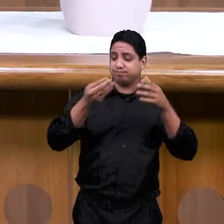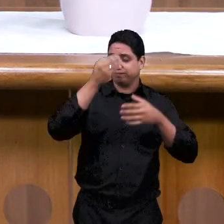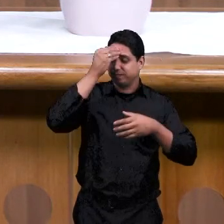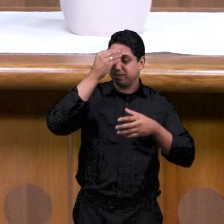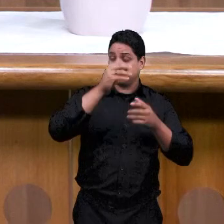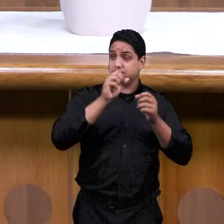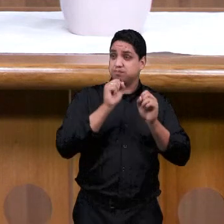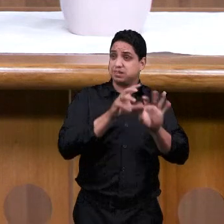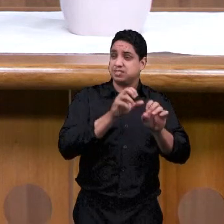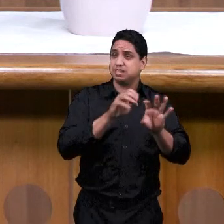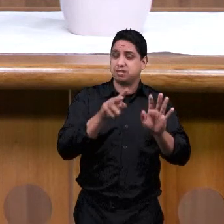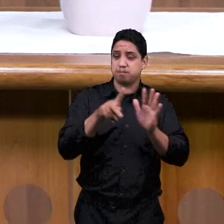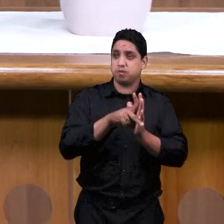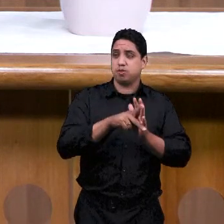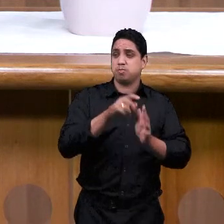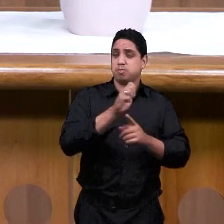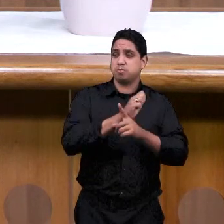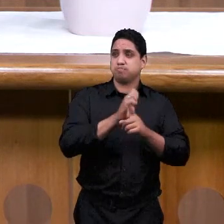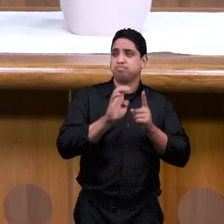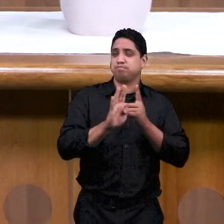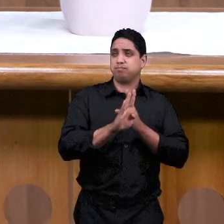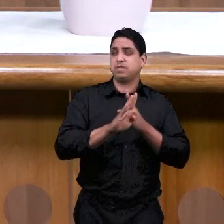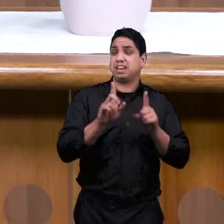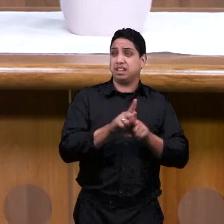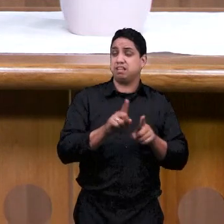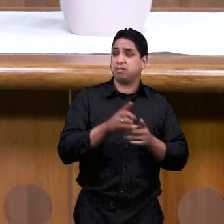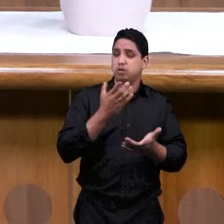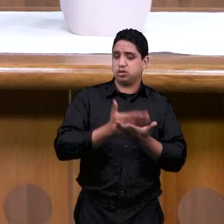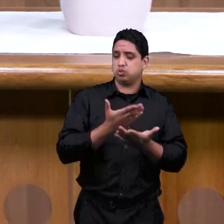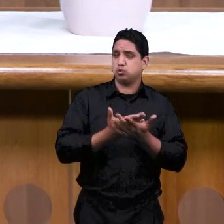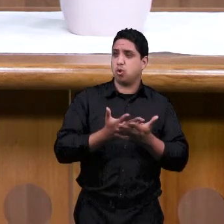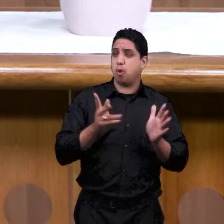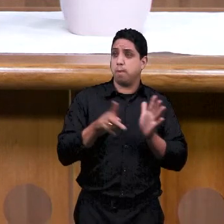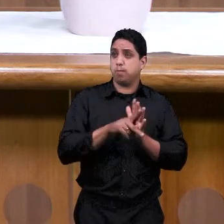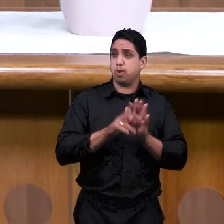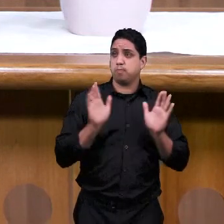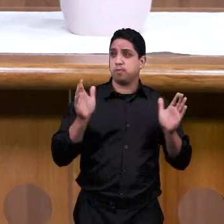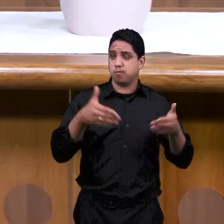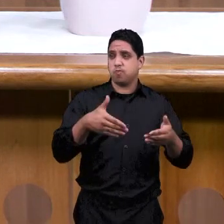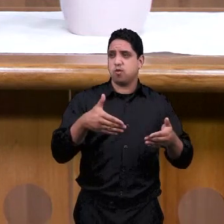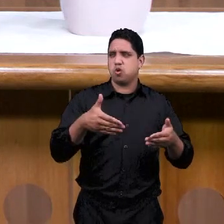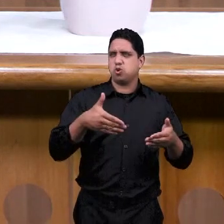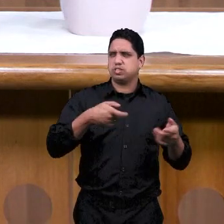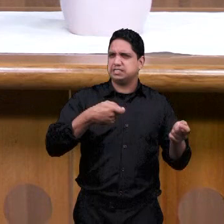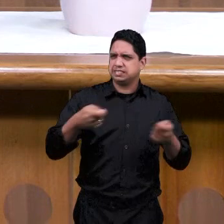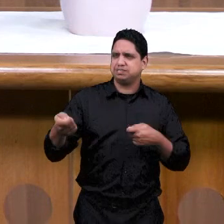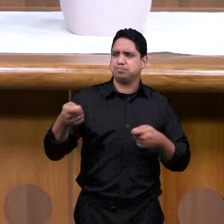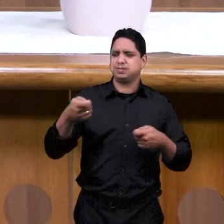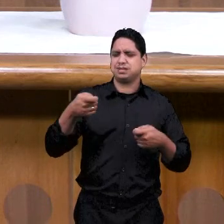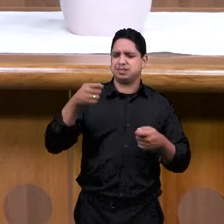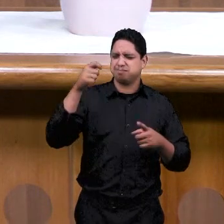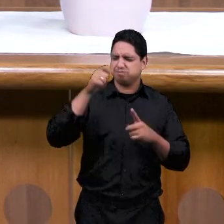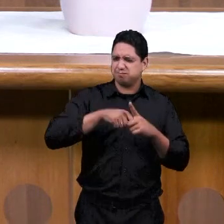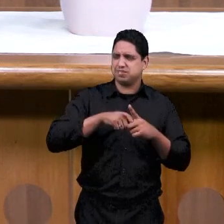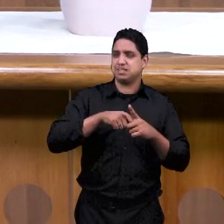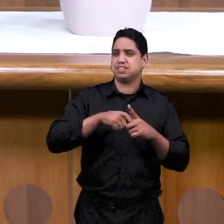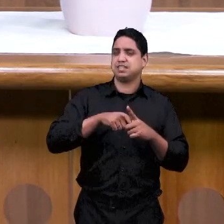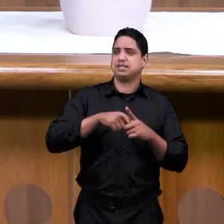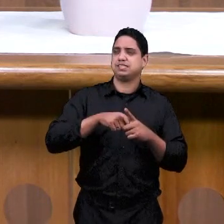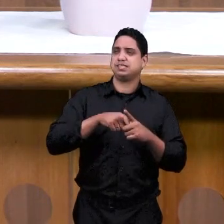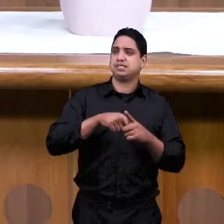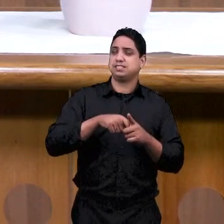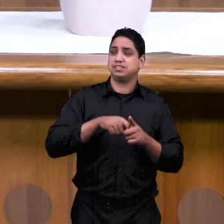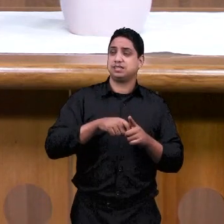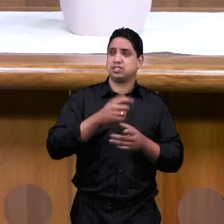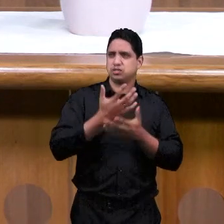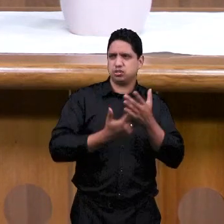dominicale et aussi les études qui sont dirigées toutes les semaines, tous les mois, étends ta main afin